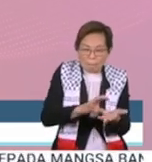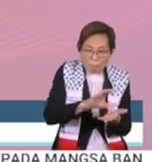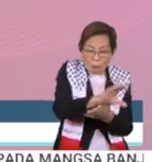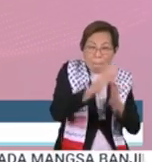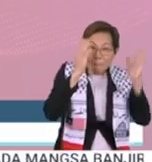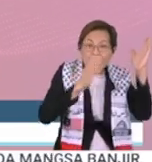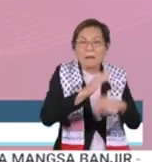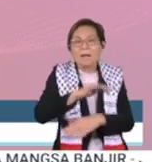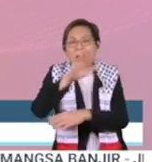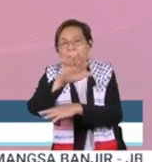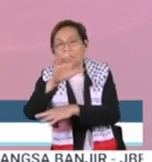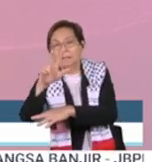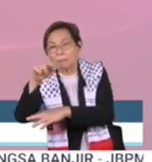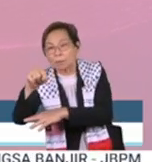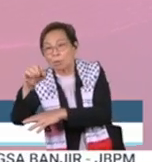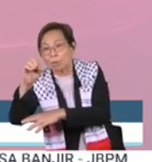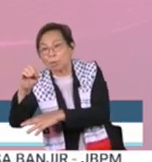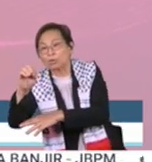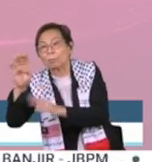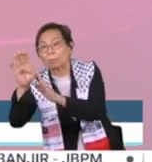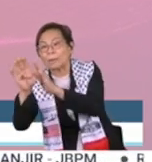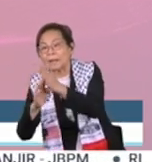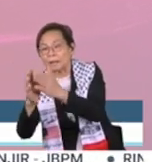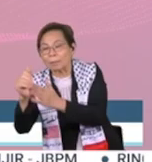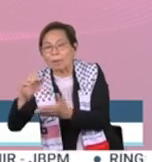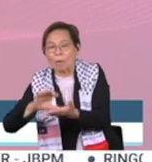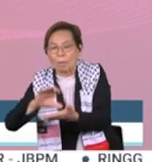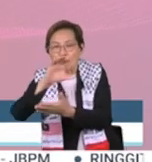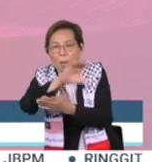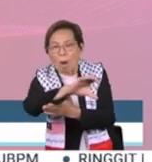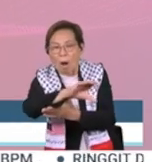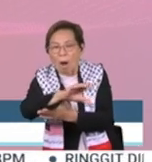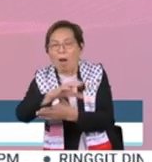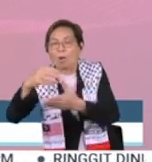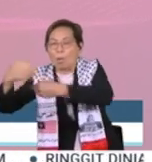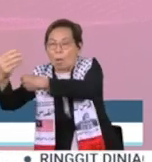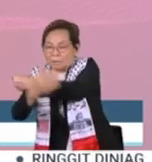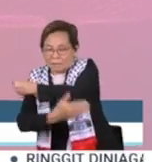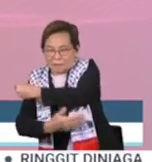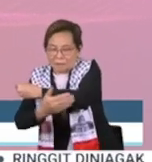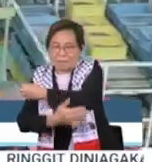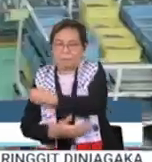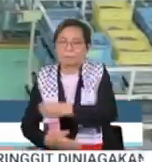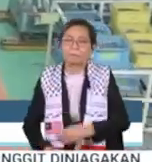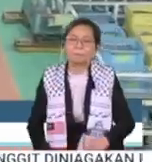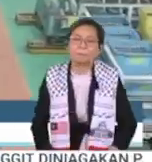tempatan dan 53.0 bilion ringgit lagi daripada modal pelaburan asing.